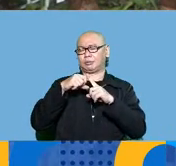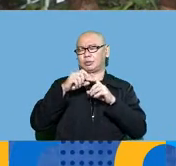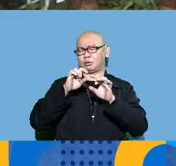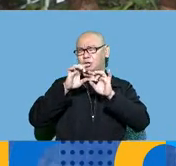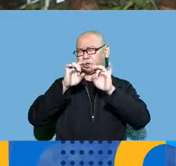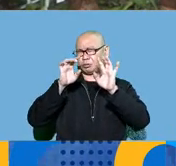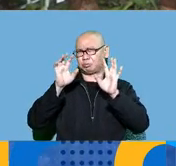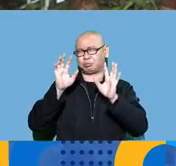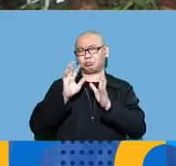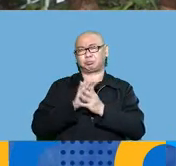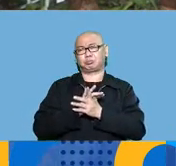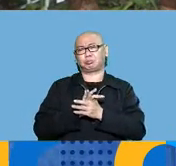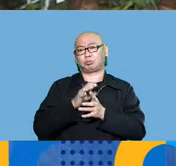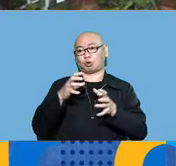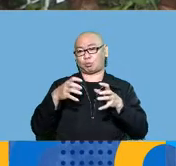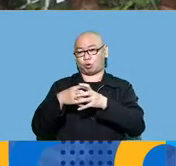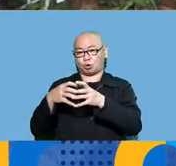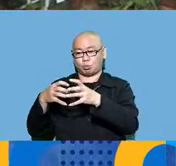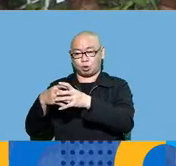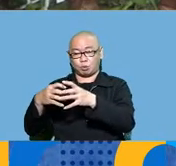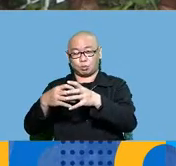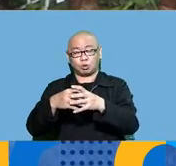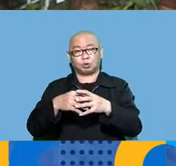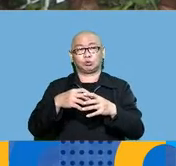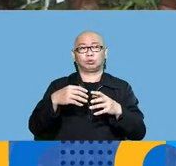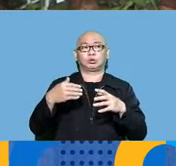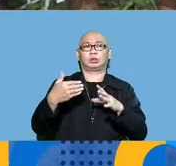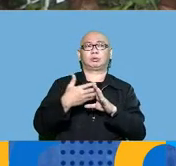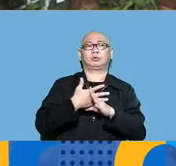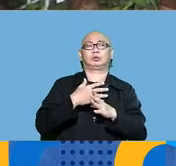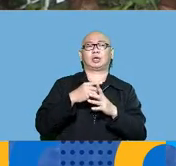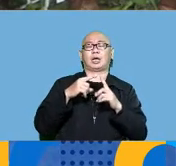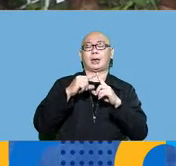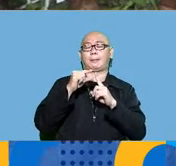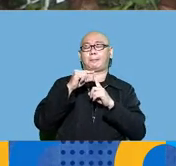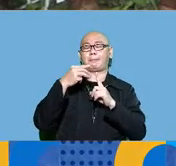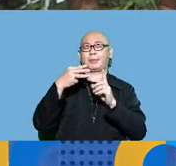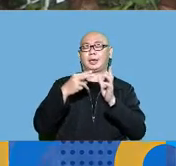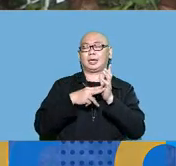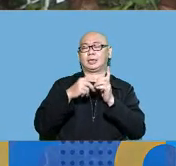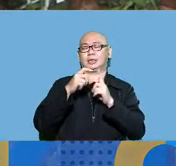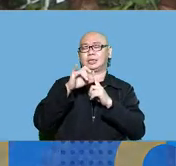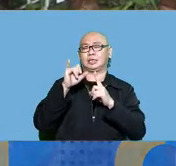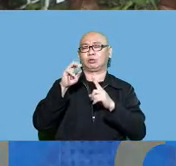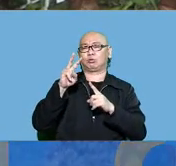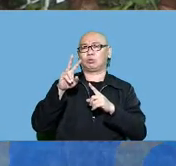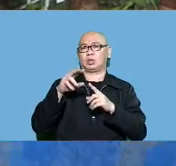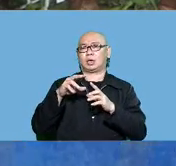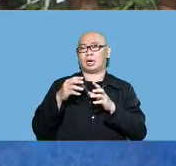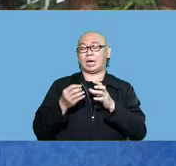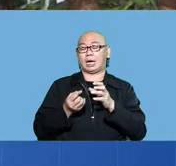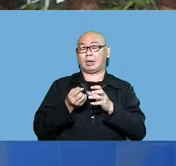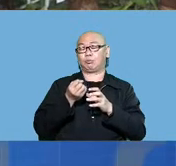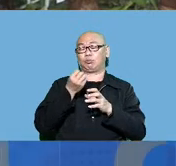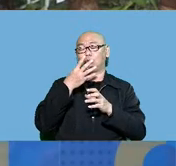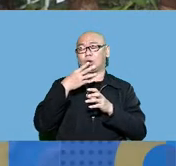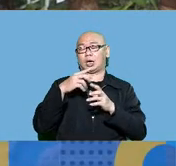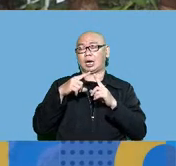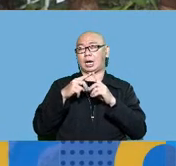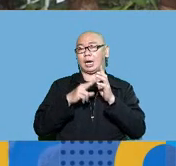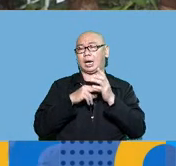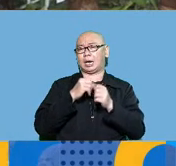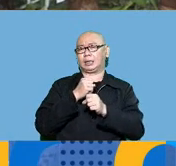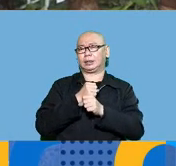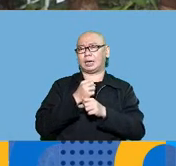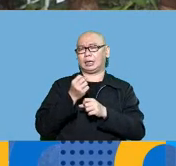anggrek spesies ini masuk kategori CITES Appendix 2. Dari hasil konservasi anggrek spesies ini, kami bekerja sama